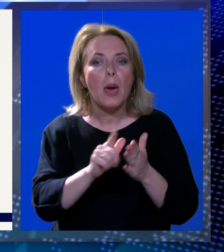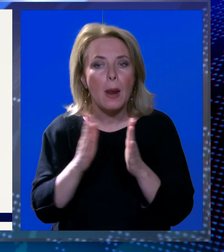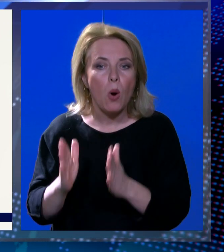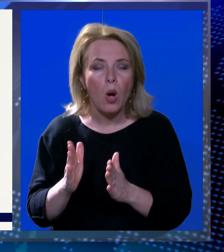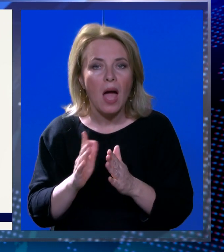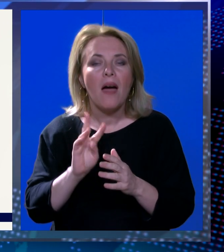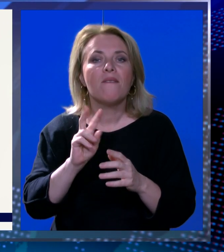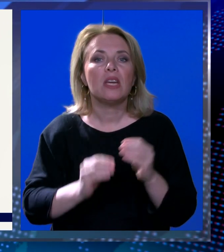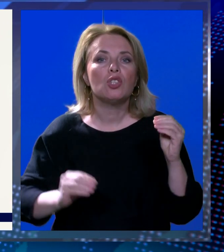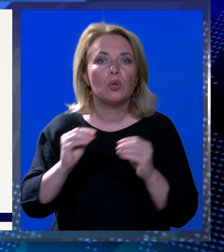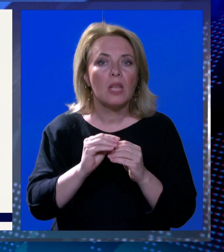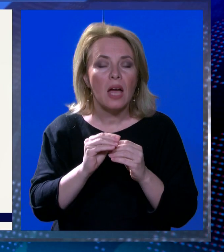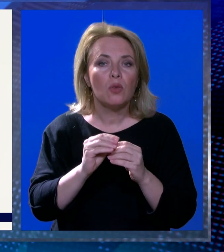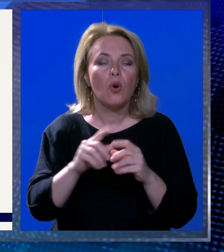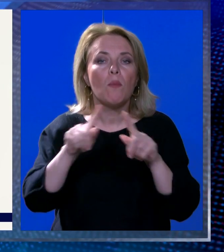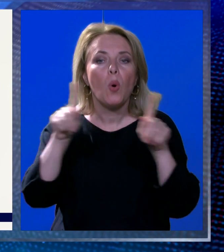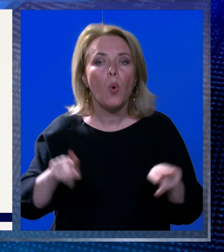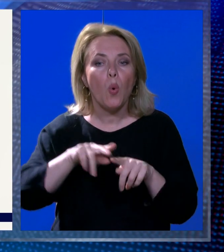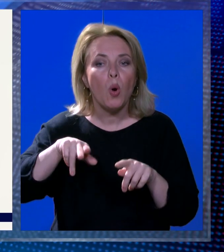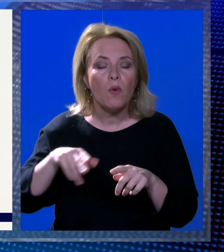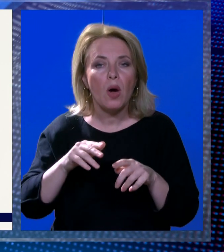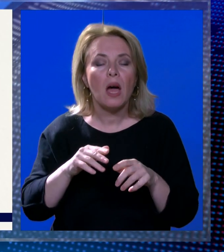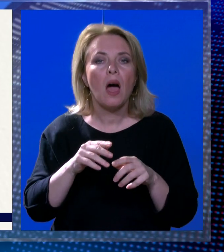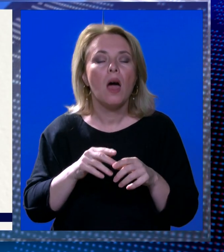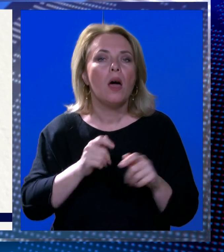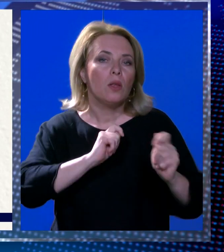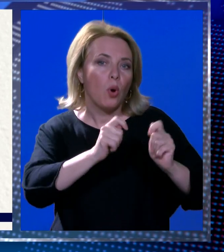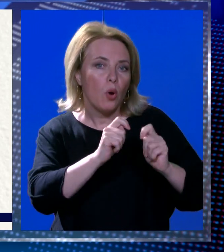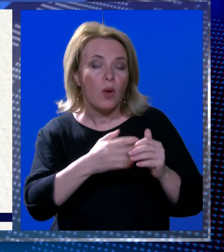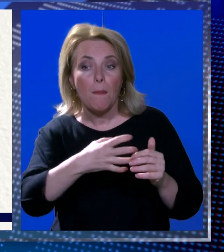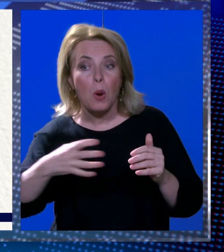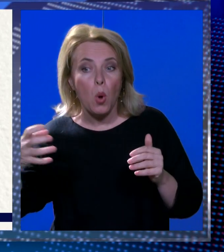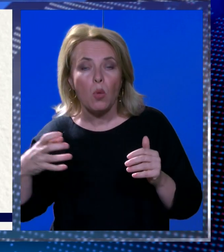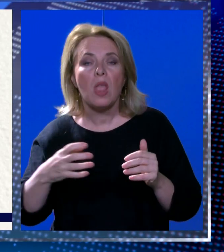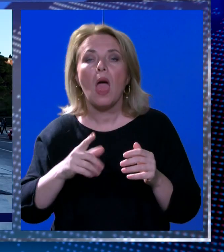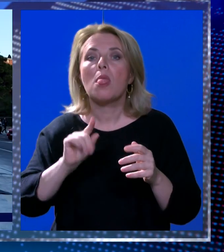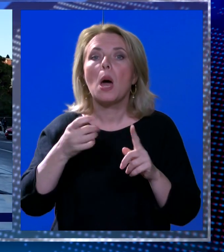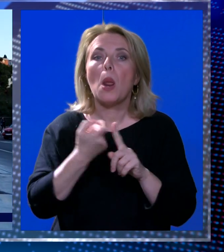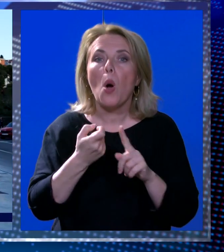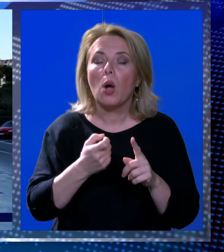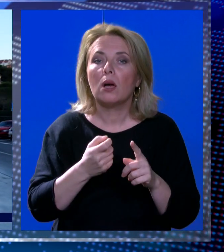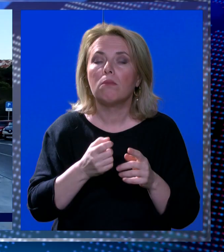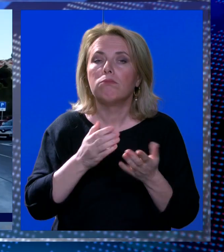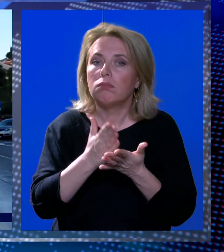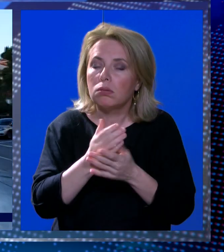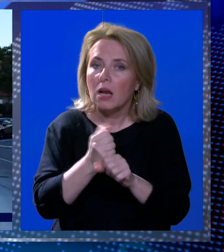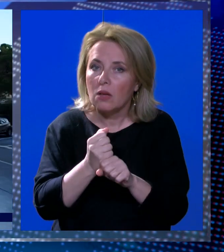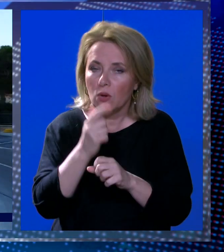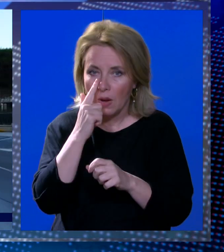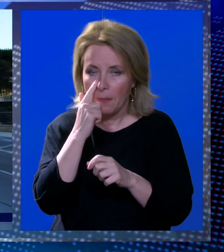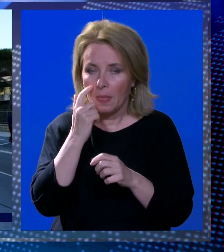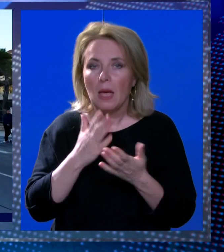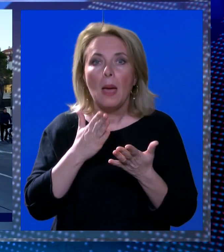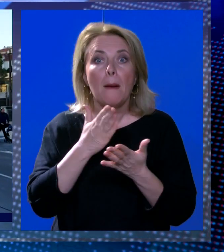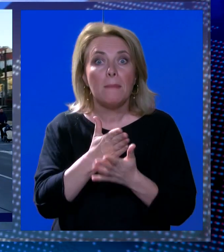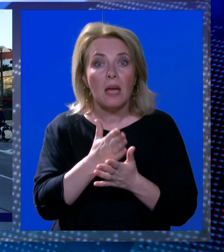roka, već je dodatkom ugovora sporazumno produljen rok izvođenja radova. Dakle, prema informacijama